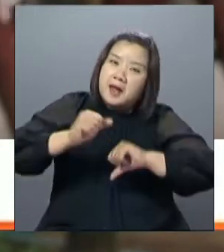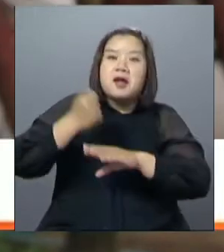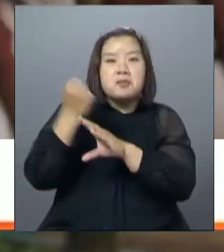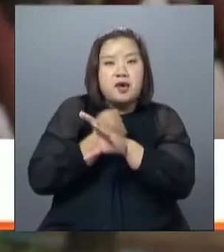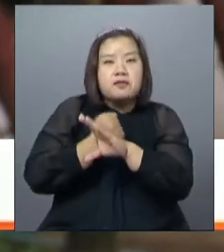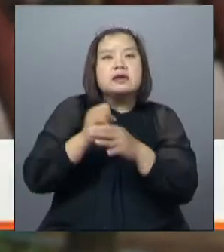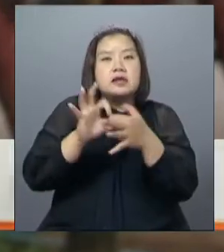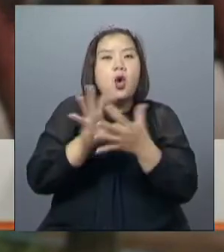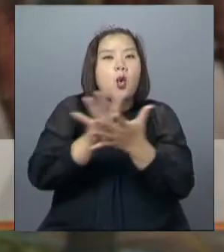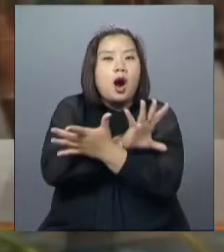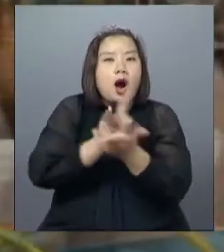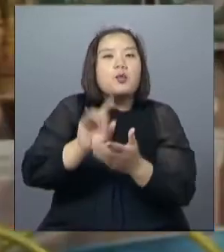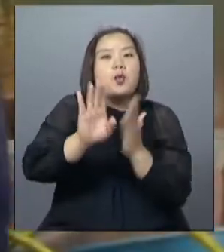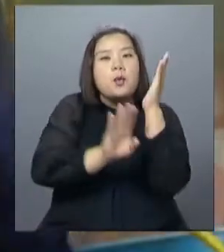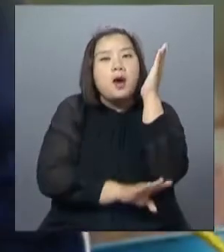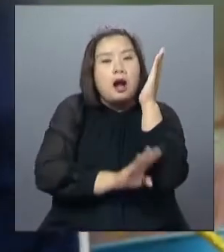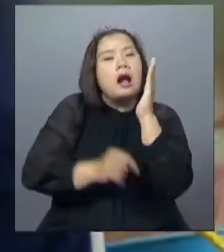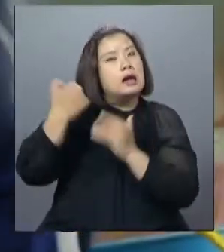ปะพื้นบ้านนี้ไว้ให้สูญหายค่ะ